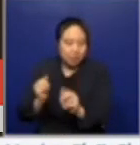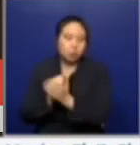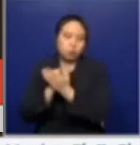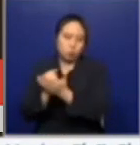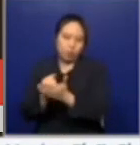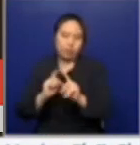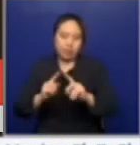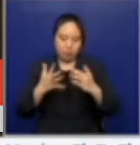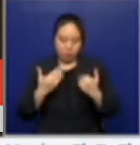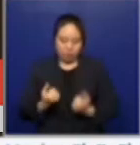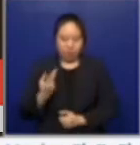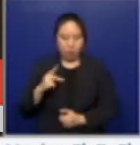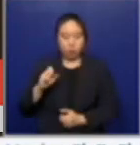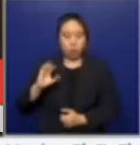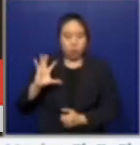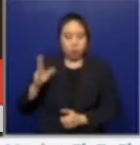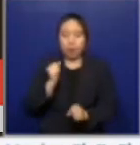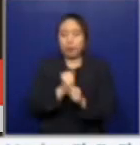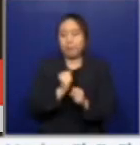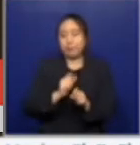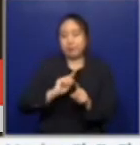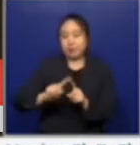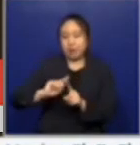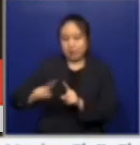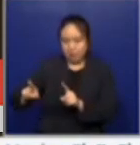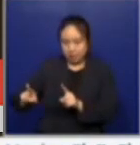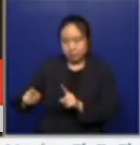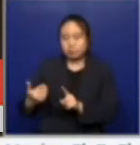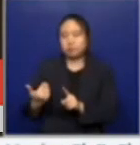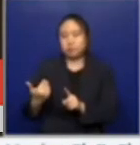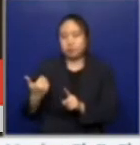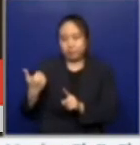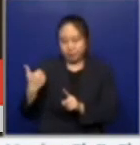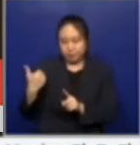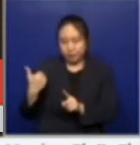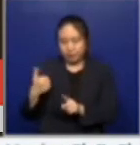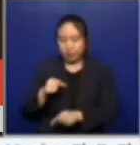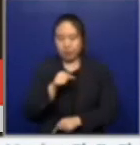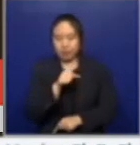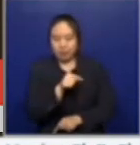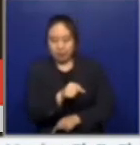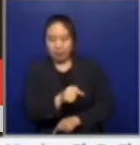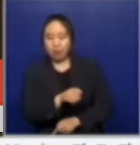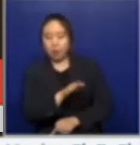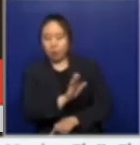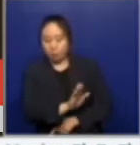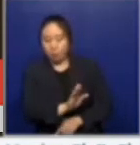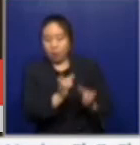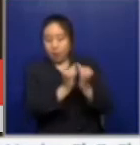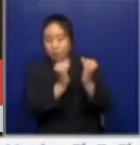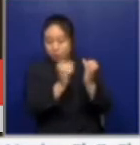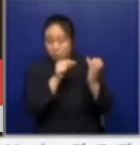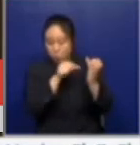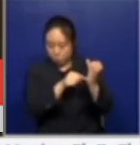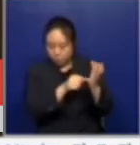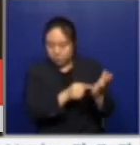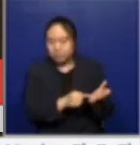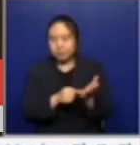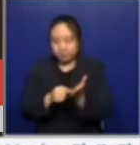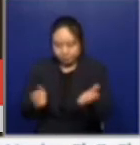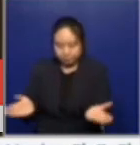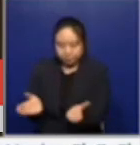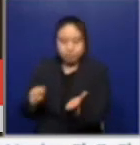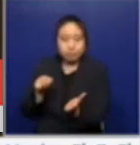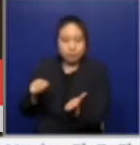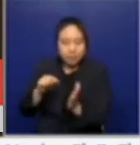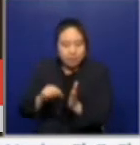ของคณะรักษาความสงบแห่งชาติได้รับการรับรองความชอบด้วยรัฐธรรมนูญตั้งแต่รัฐธรรมนูญแห่ง